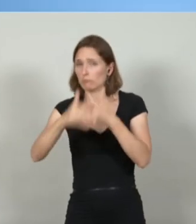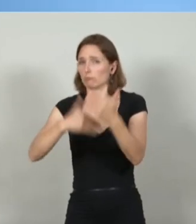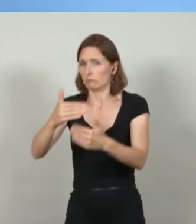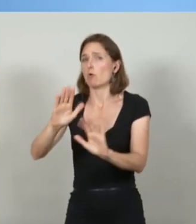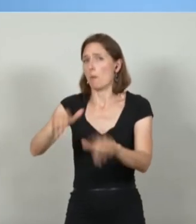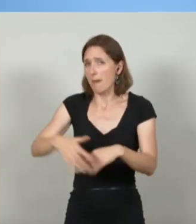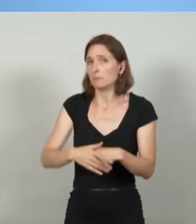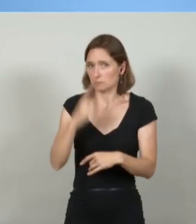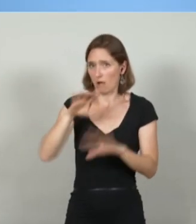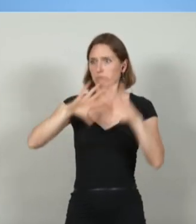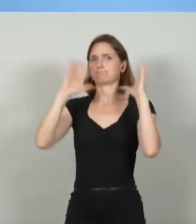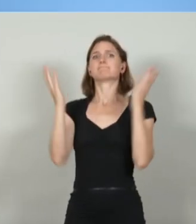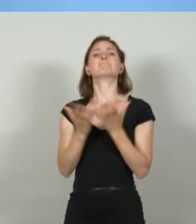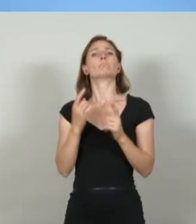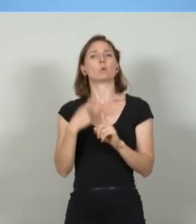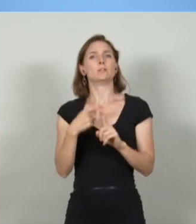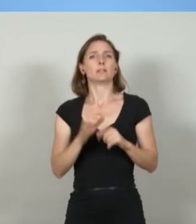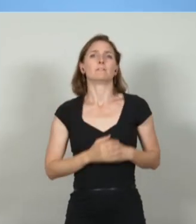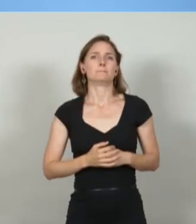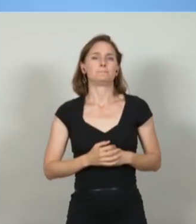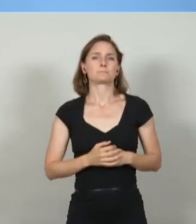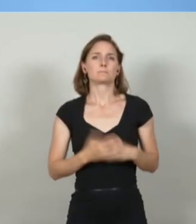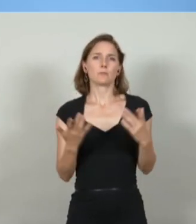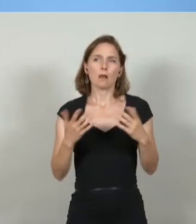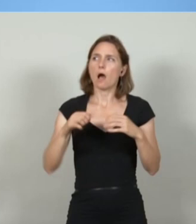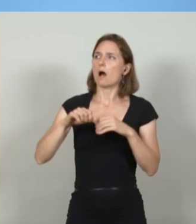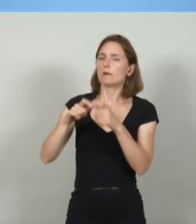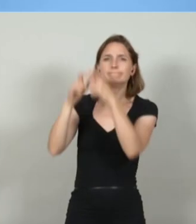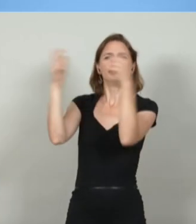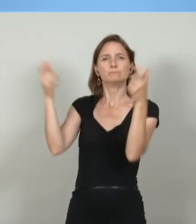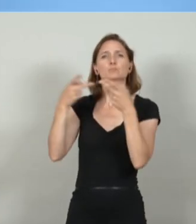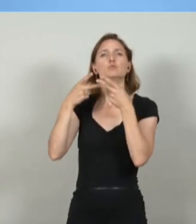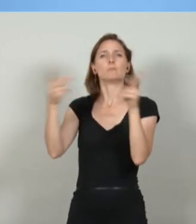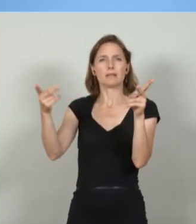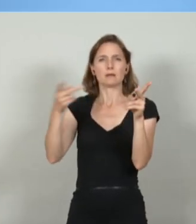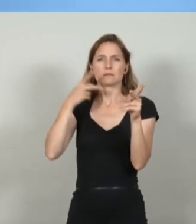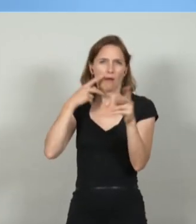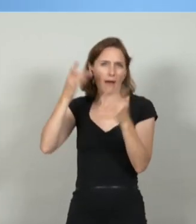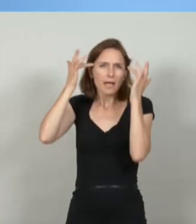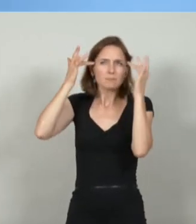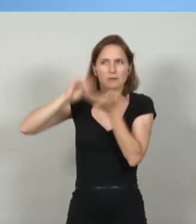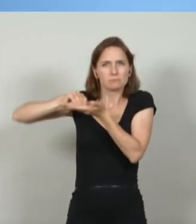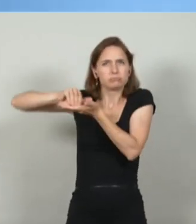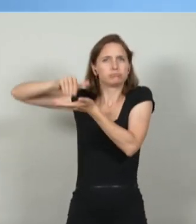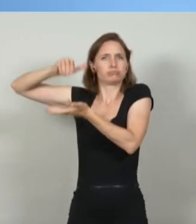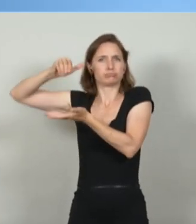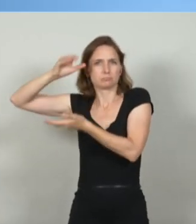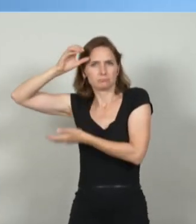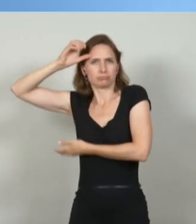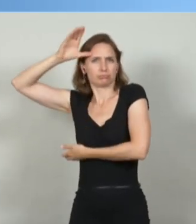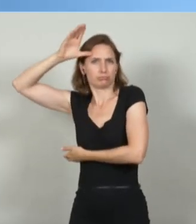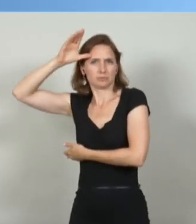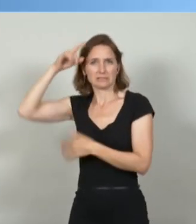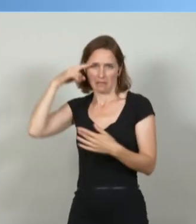capitalisation des ressources mises en place par les acteurs publics et aussi un élément important sur lequel nous continuons à travailler et puis